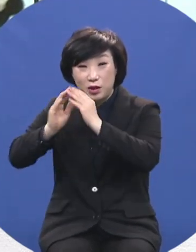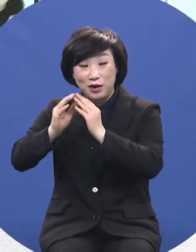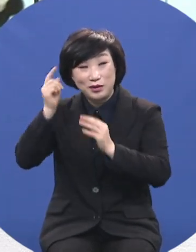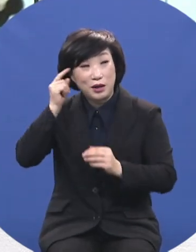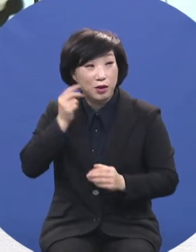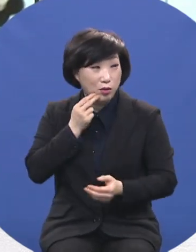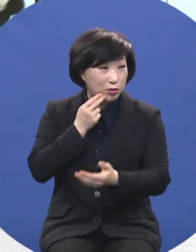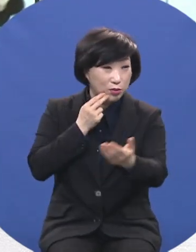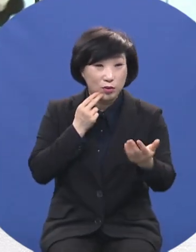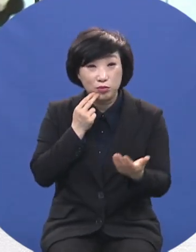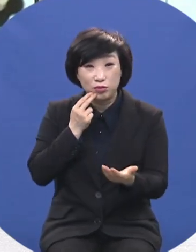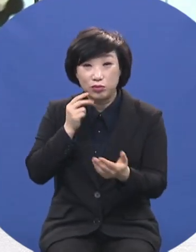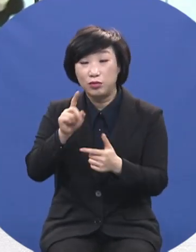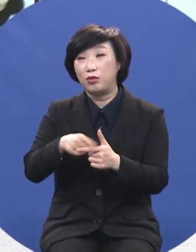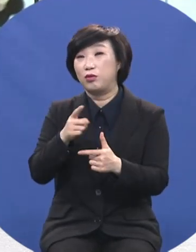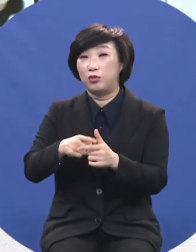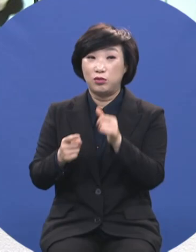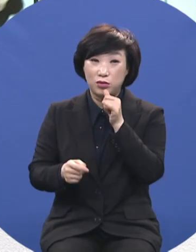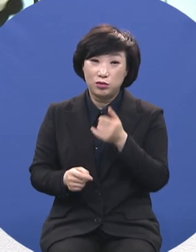진리하고를 안 해. 응?